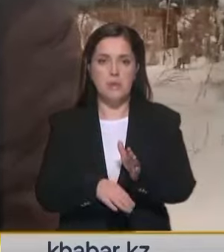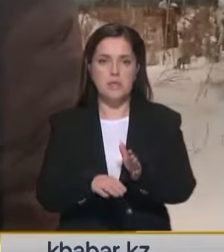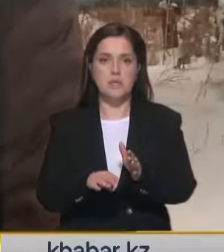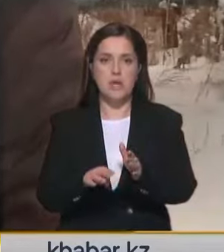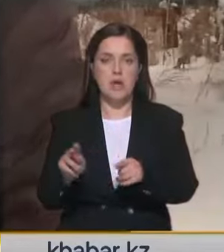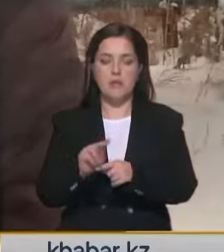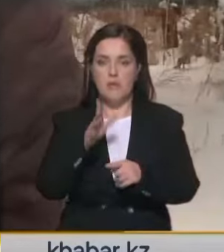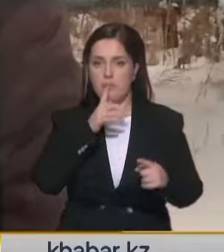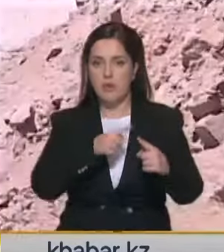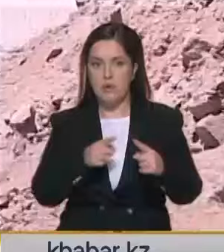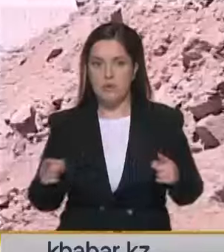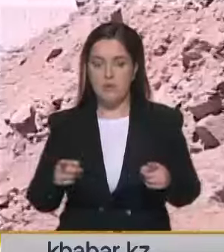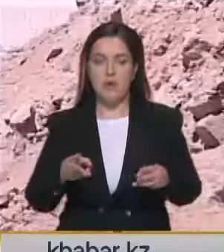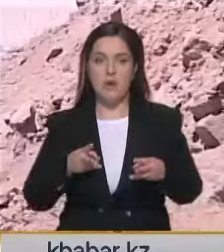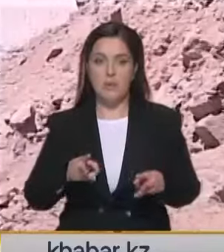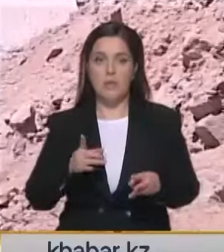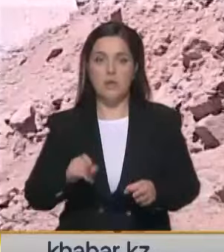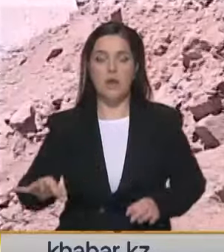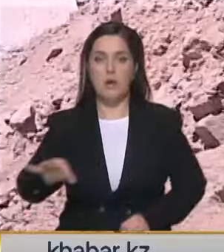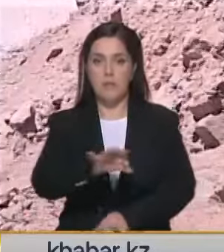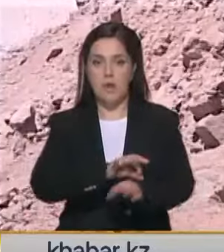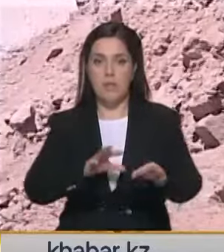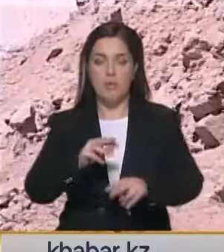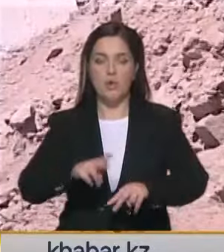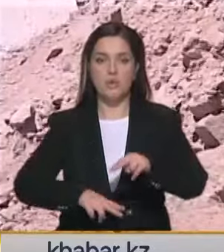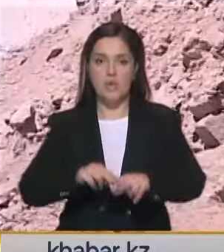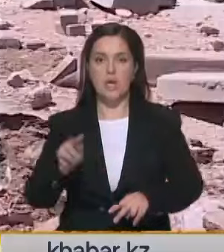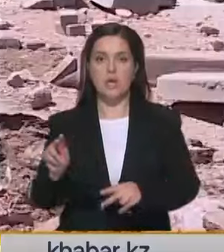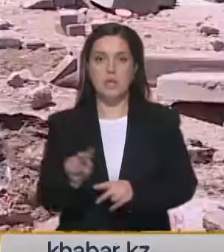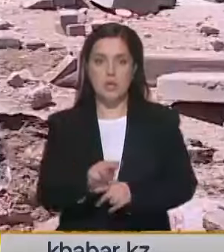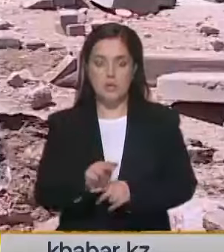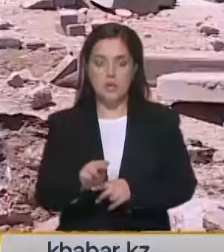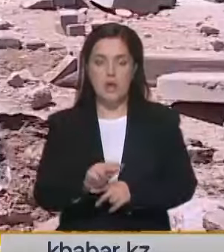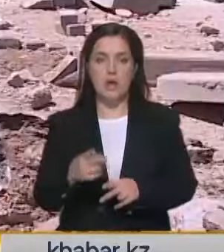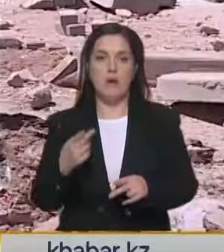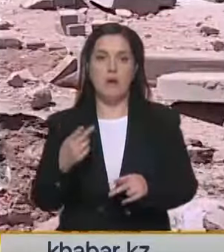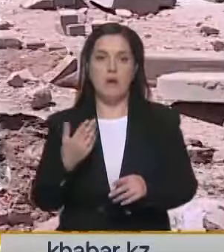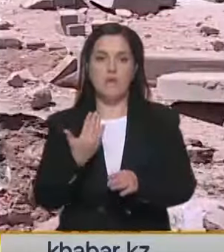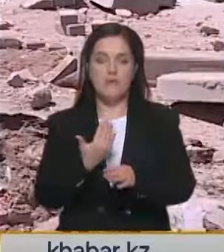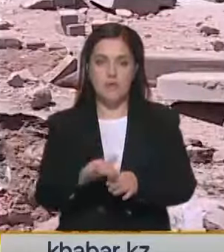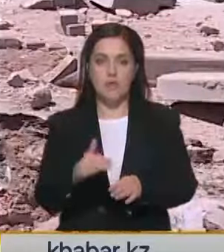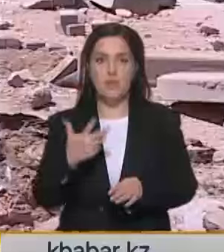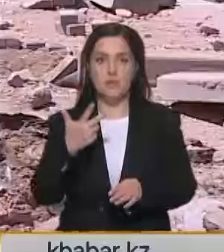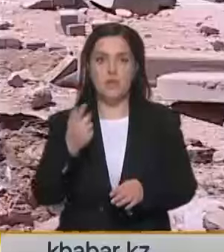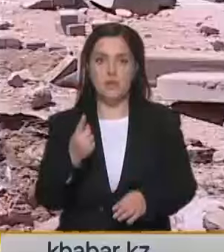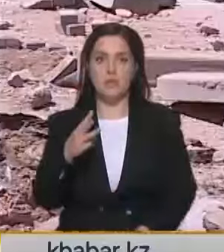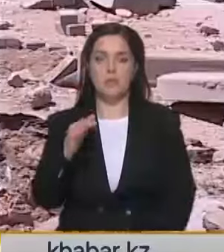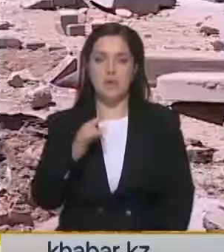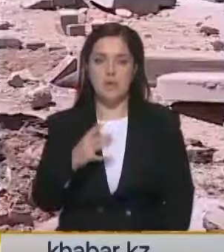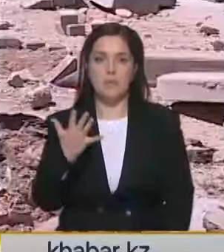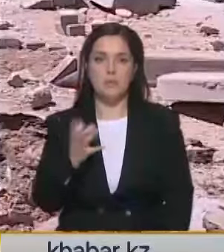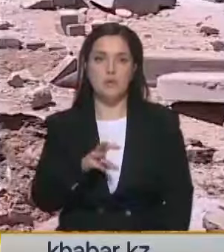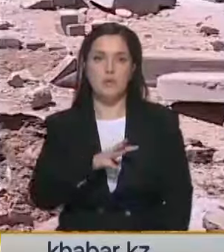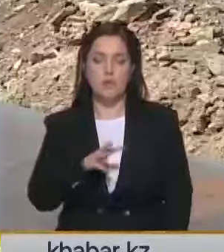в период отопительного сезона. На проект по строительству реконструкции тепловых магистральных сетей выделили 31 миллиард 500